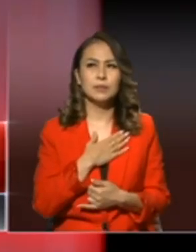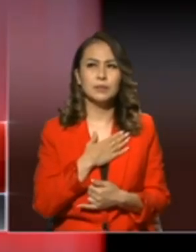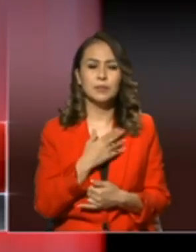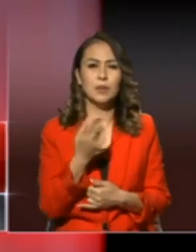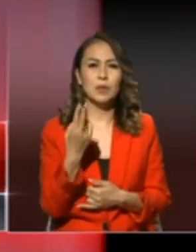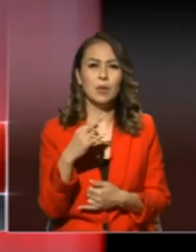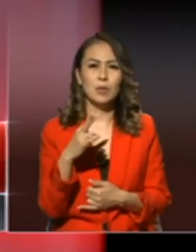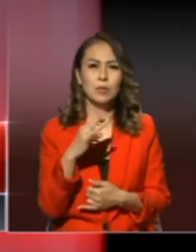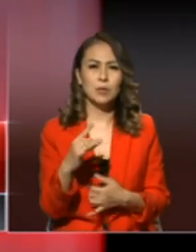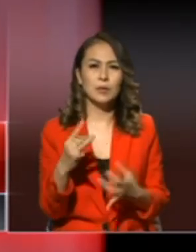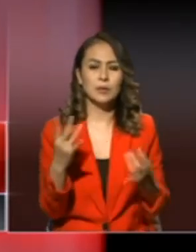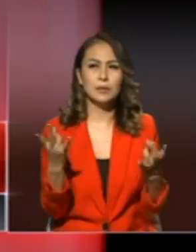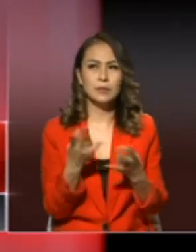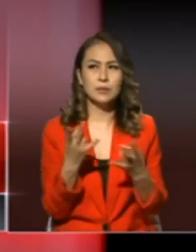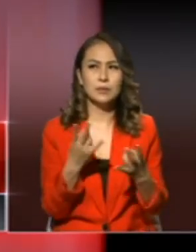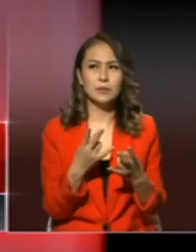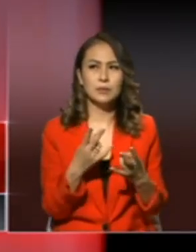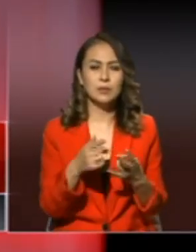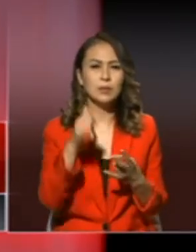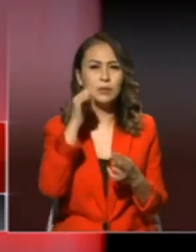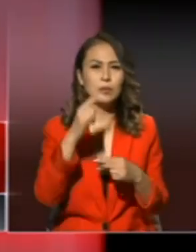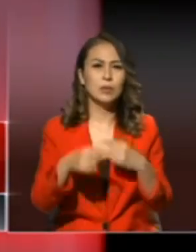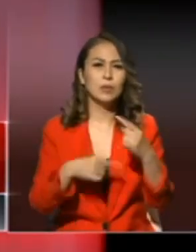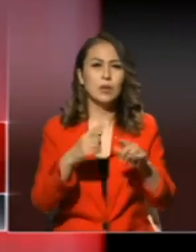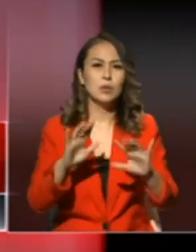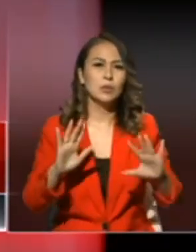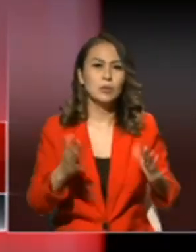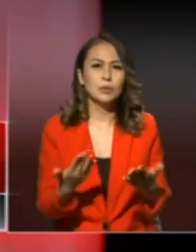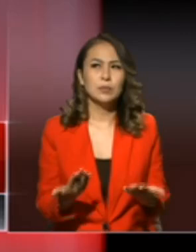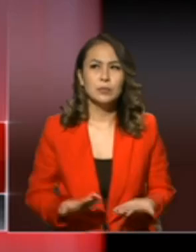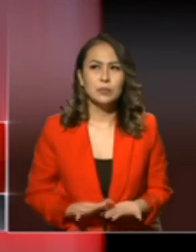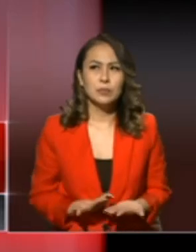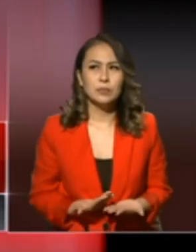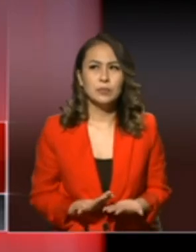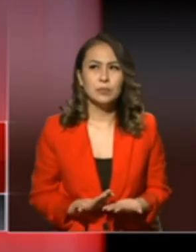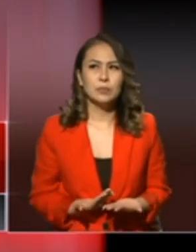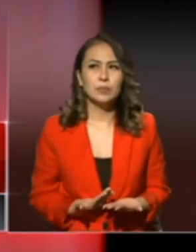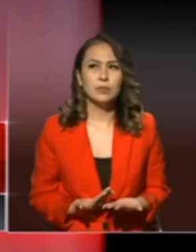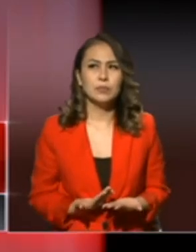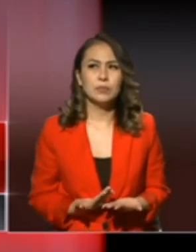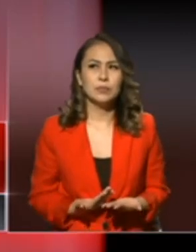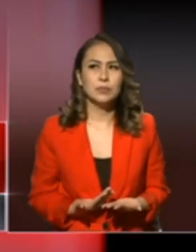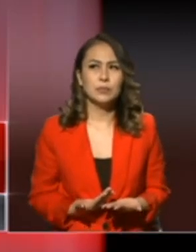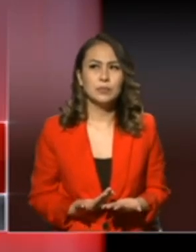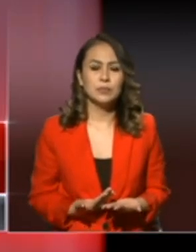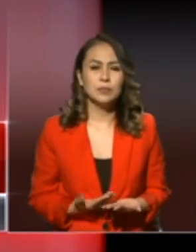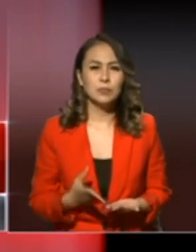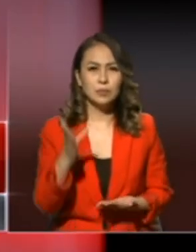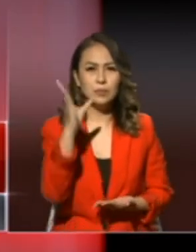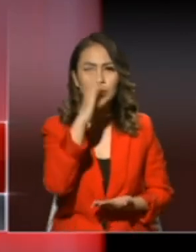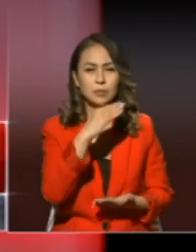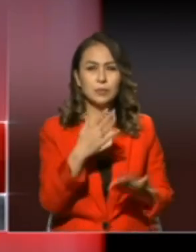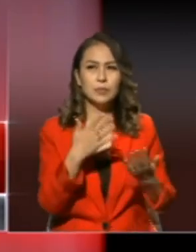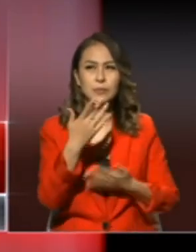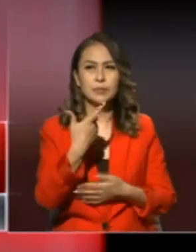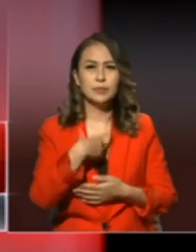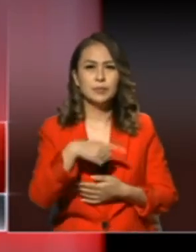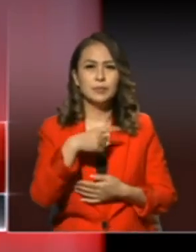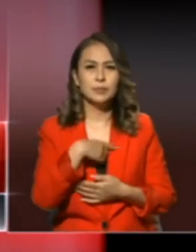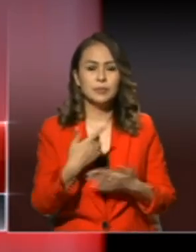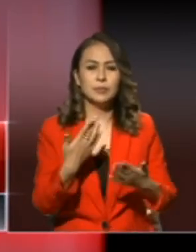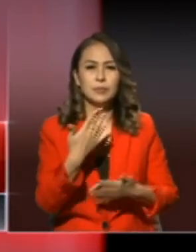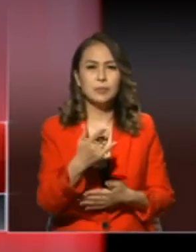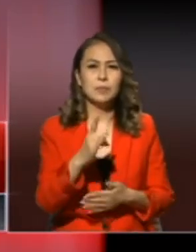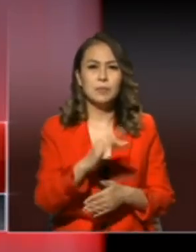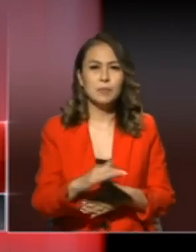донорский орган керек болып тұрса, ертең ол кісі де сонда жағдайға түсуге мүмкіндік өте үлкен. Или өз-өзіне, или оның